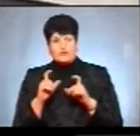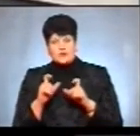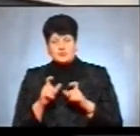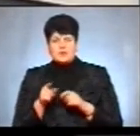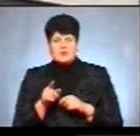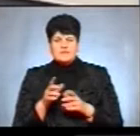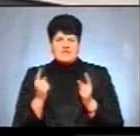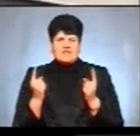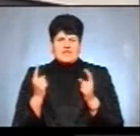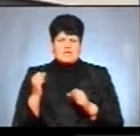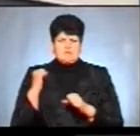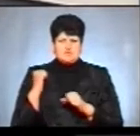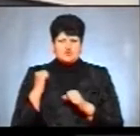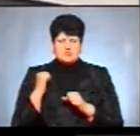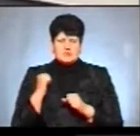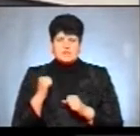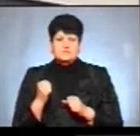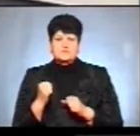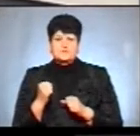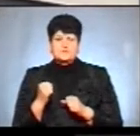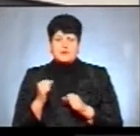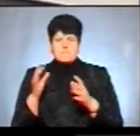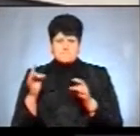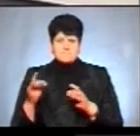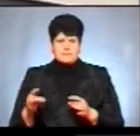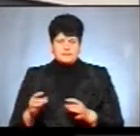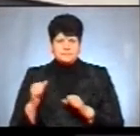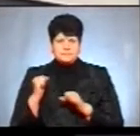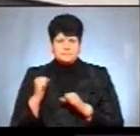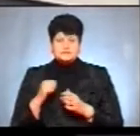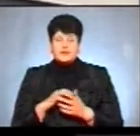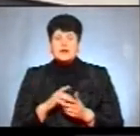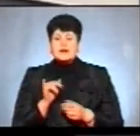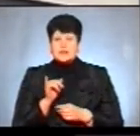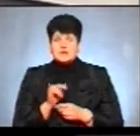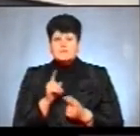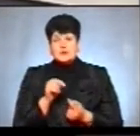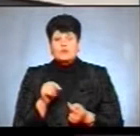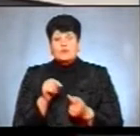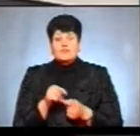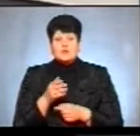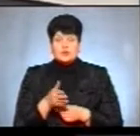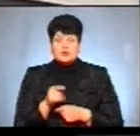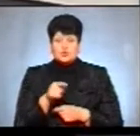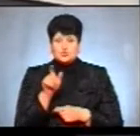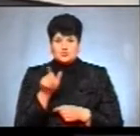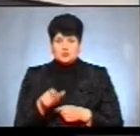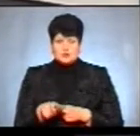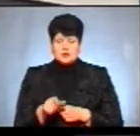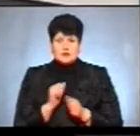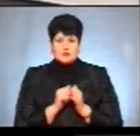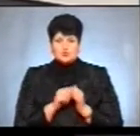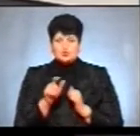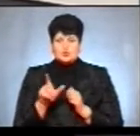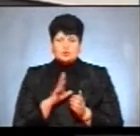буквально великі мішки, то великі пакунки були. І відповідно на ту людину, на кожну людину